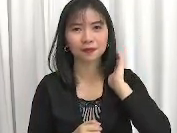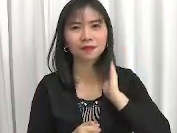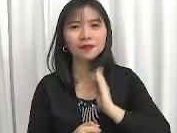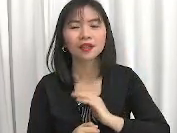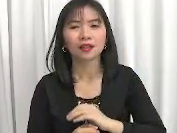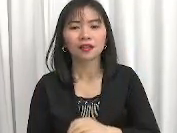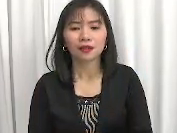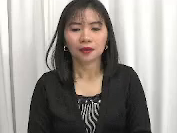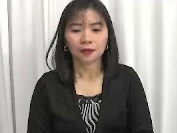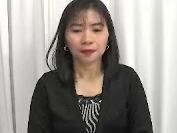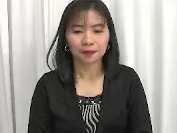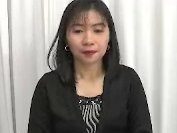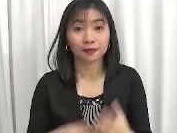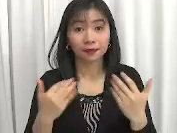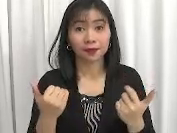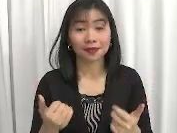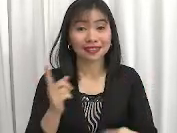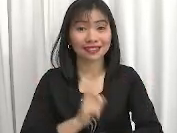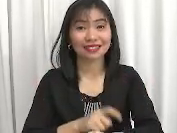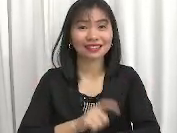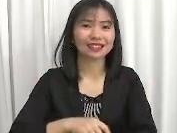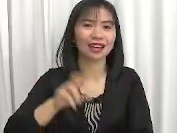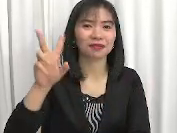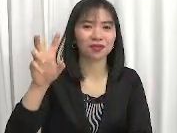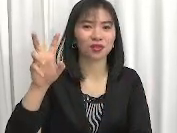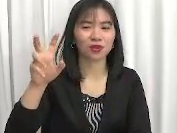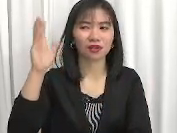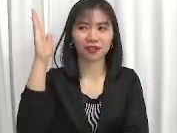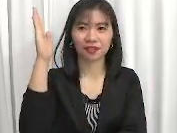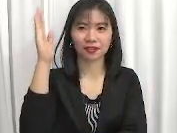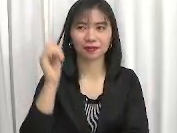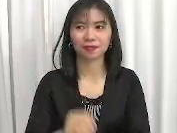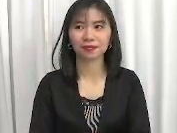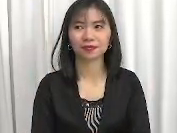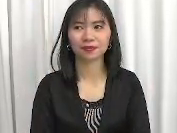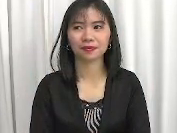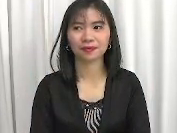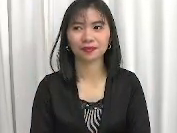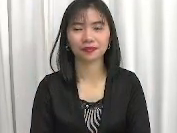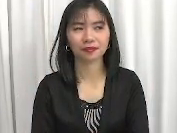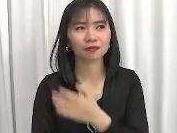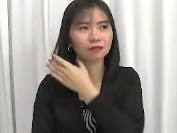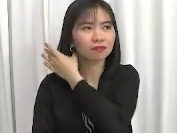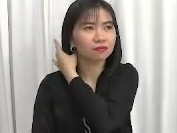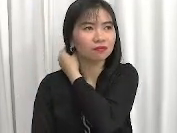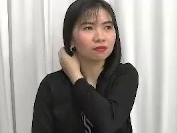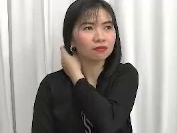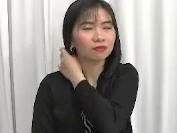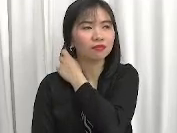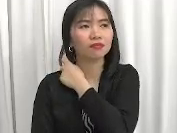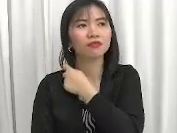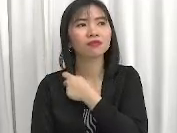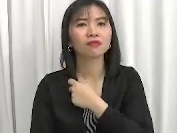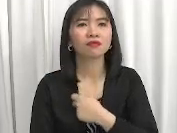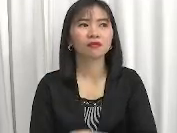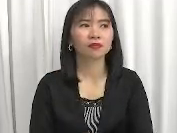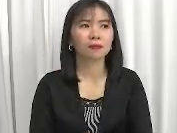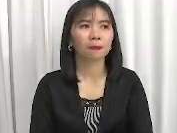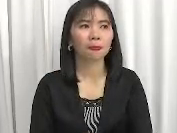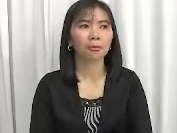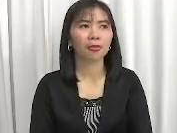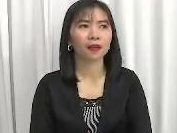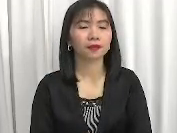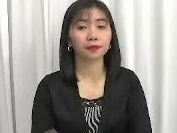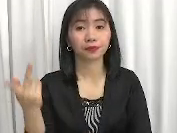12, ano na? Ang bilis ng panahon, ha? Ang bilis ng oras, no? 12:58 na, mga kapatid. At meron lang